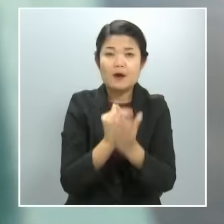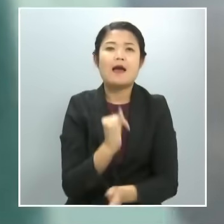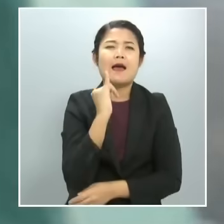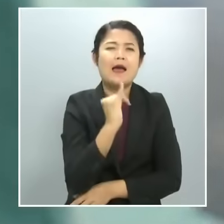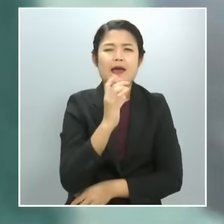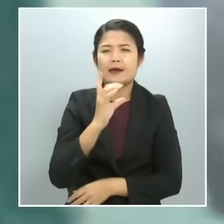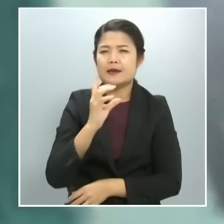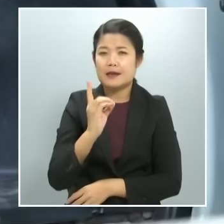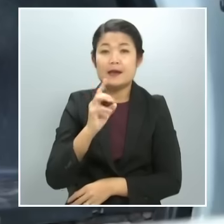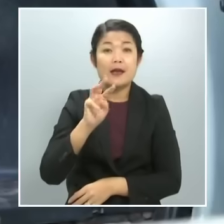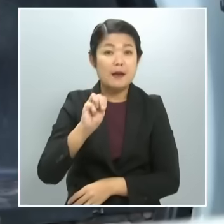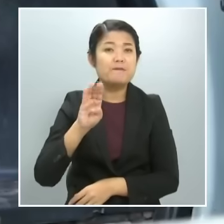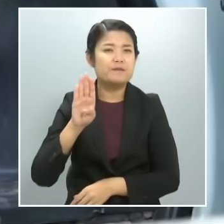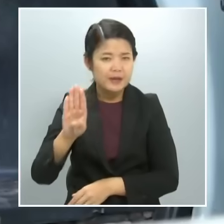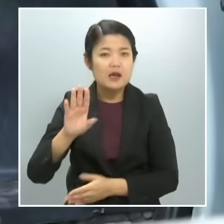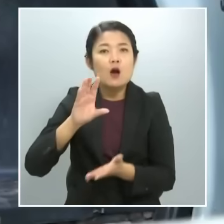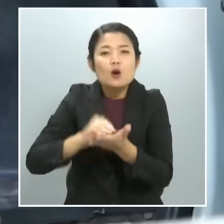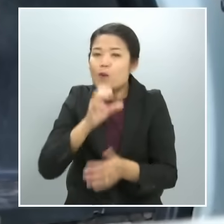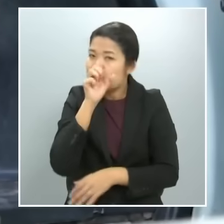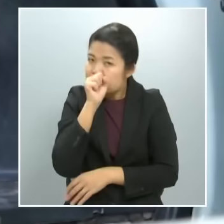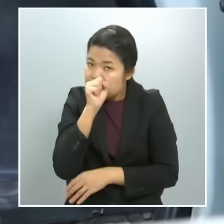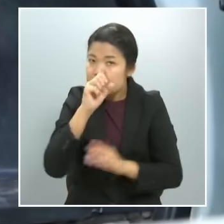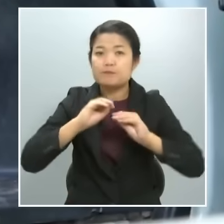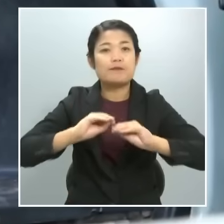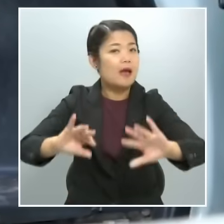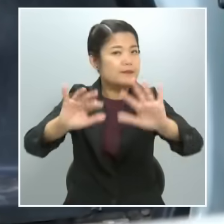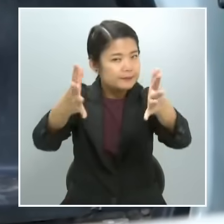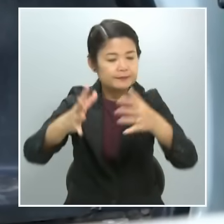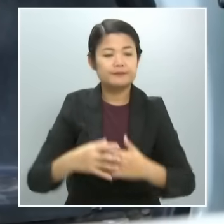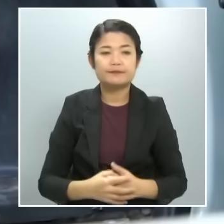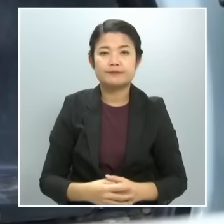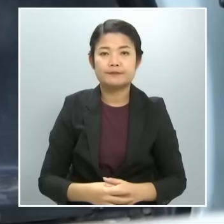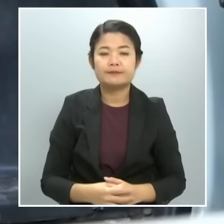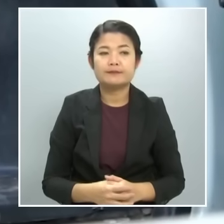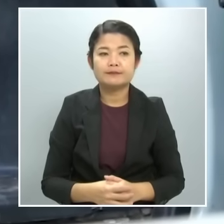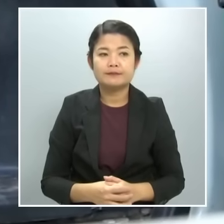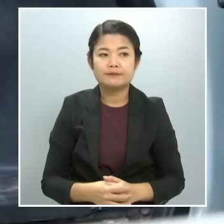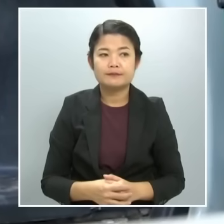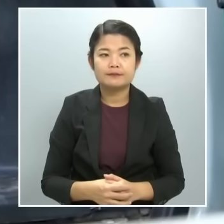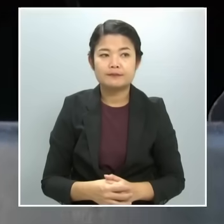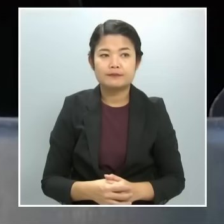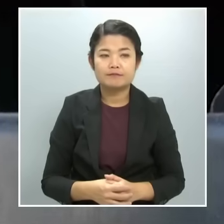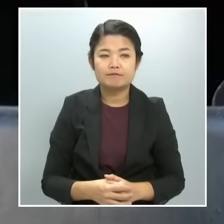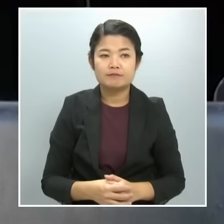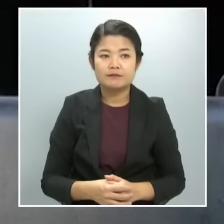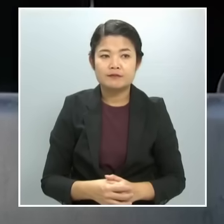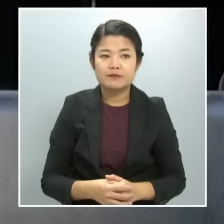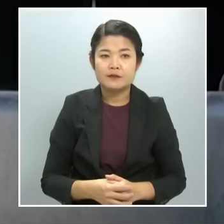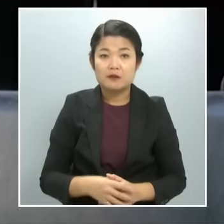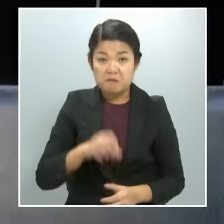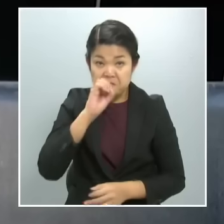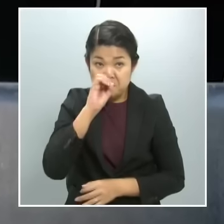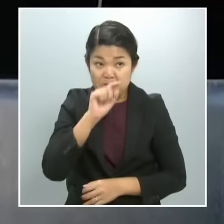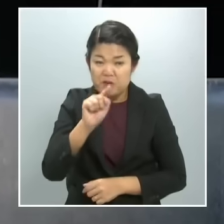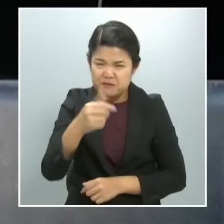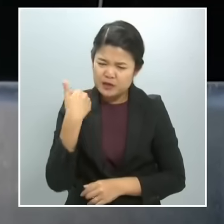ครับรับรองว่าข้อมูลของท่านเนี่ยจะเป็นความลับของทางราชการแน่นอนนะฮะพร้อมกับยอมรับนะครับว่าเหตุการณ์ที่เกิดขึ้นเนี่ย